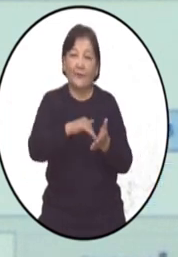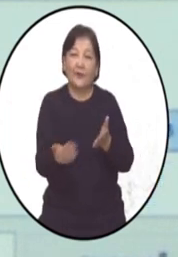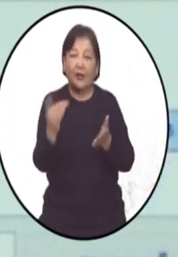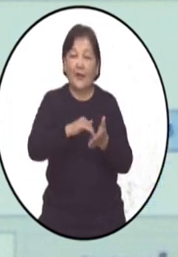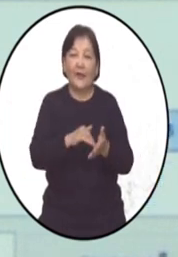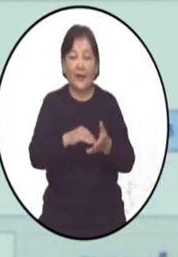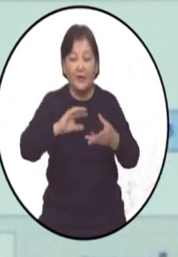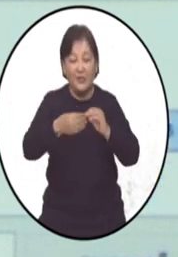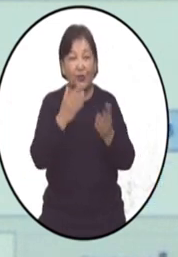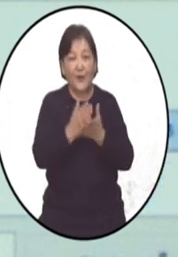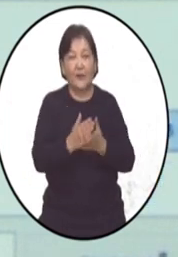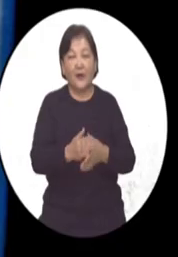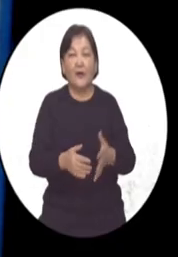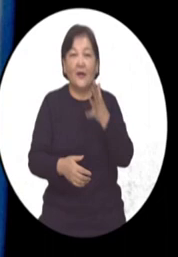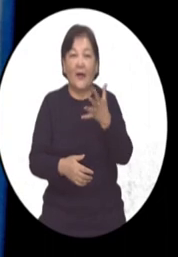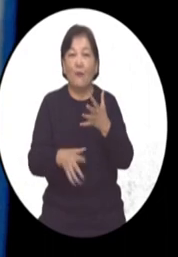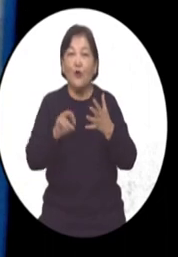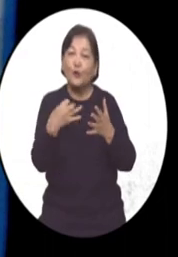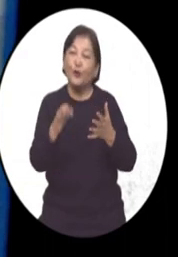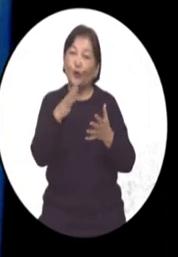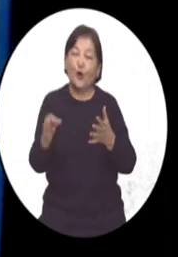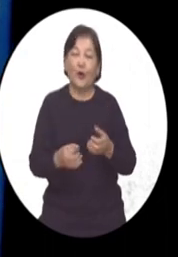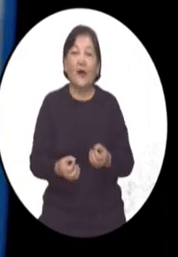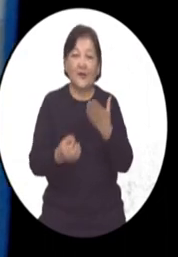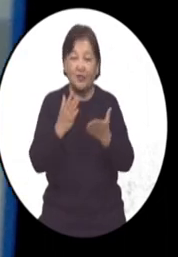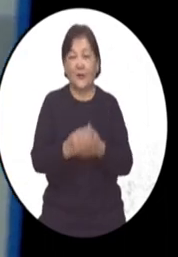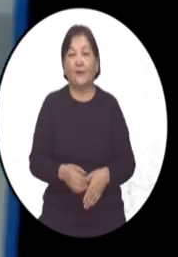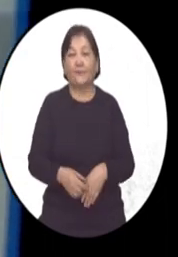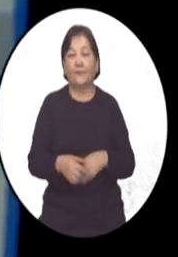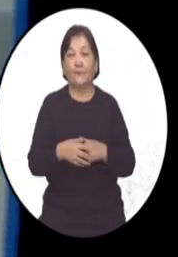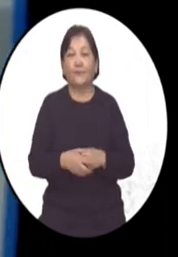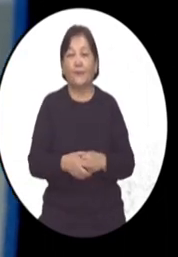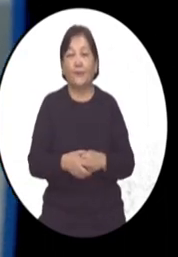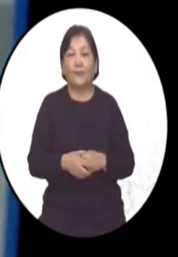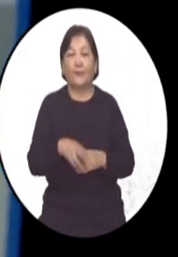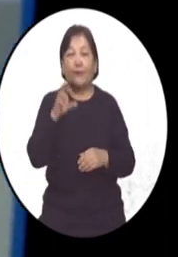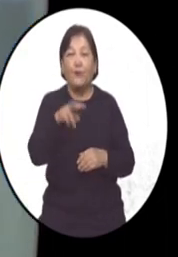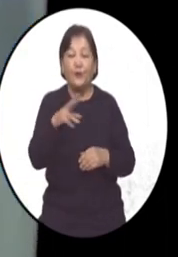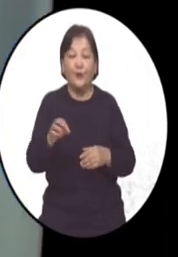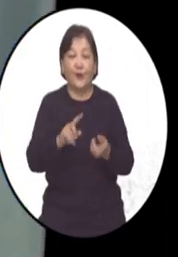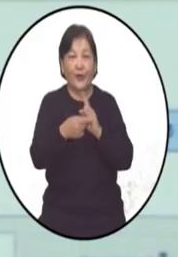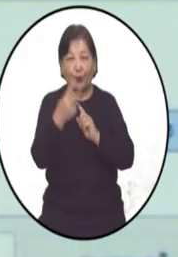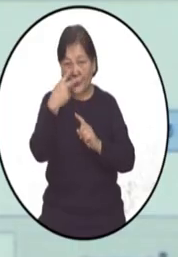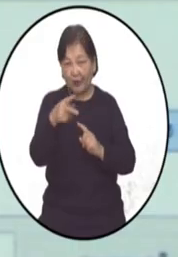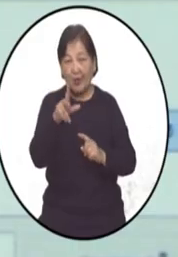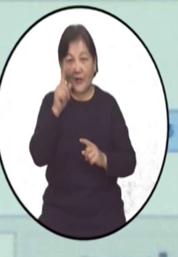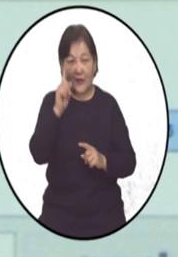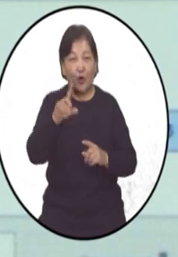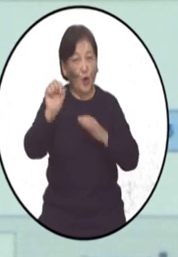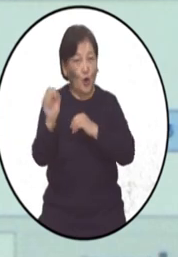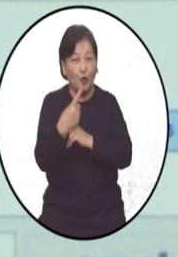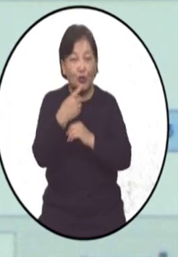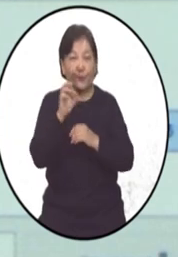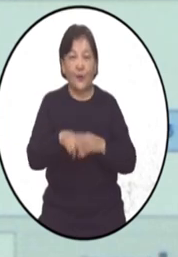За тэгээд 5 орнтой тоогоод гараад ирч. За фоло алгоритм дээр бас нэг онцлог байдаг нь бол